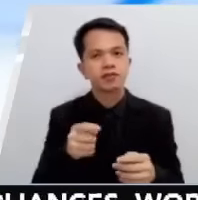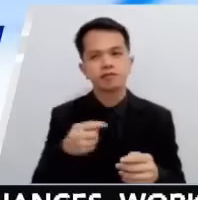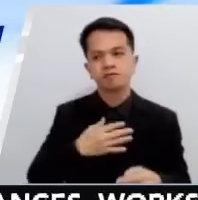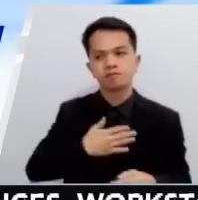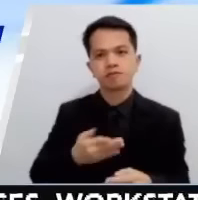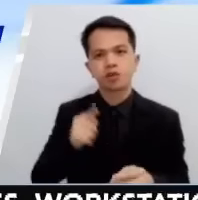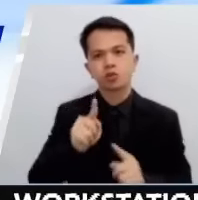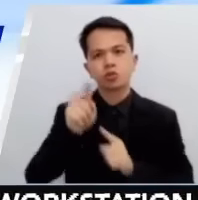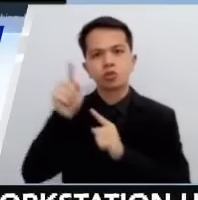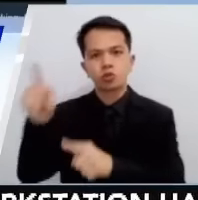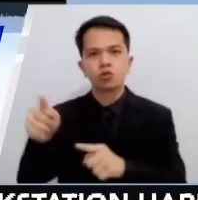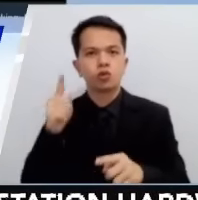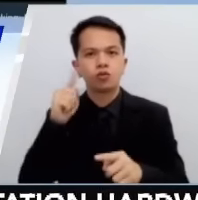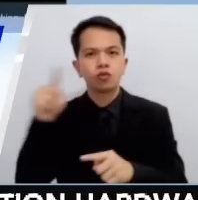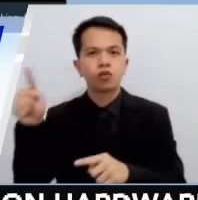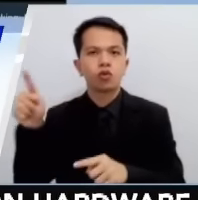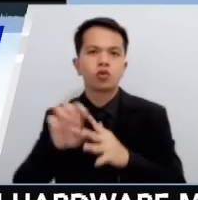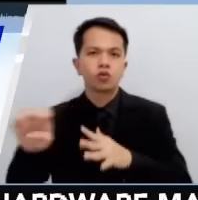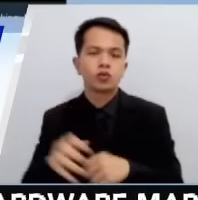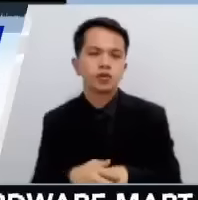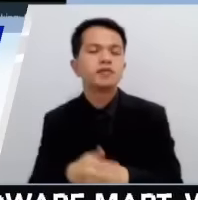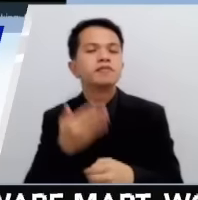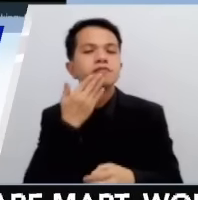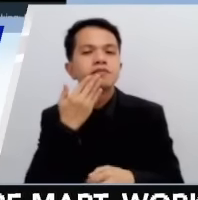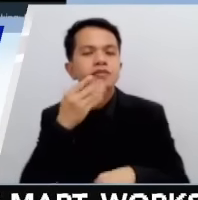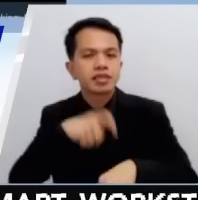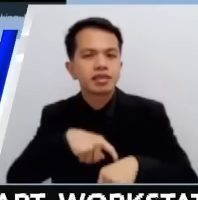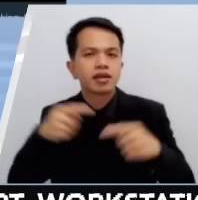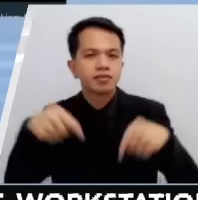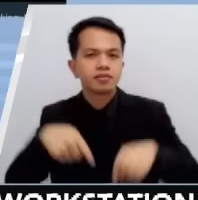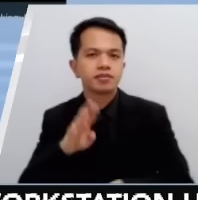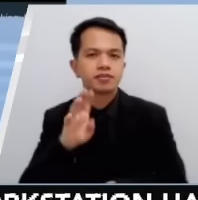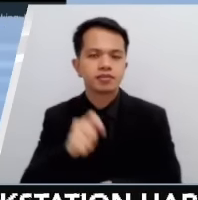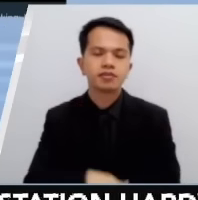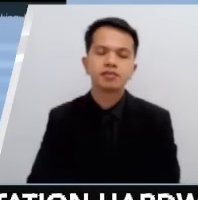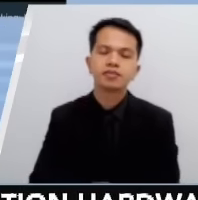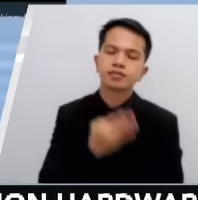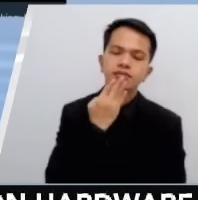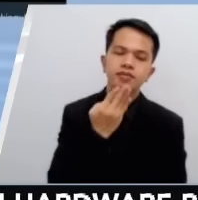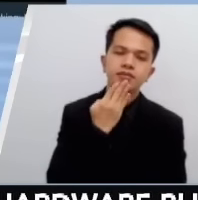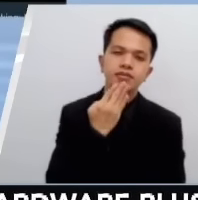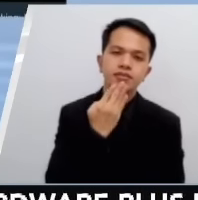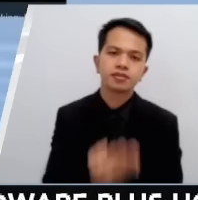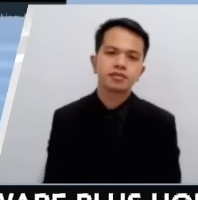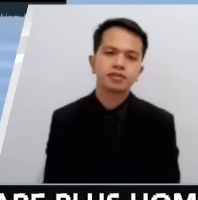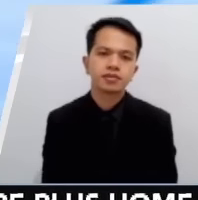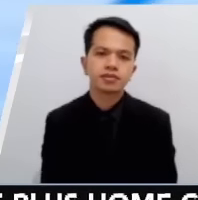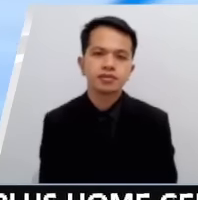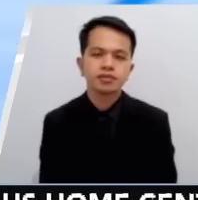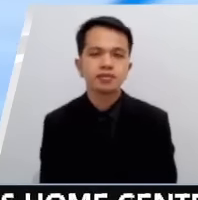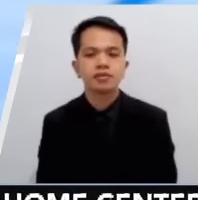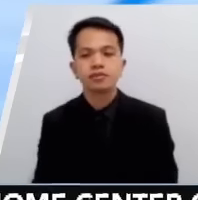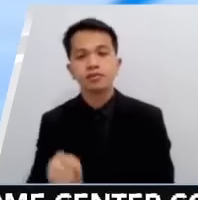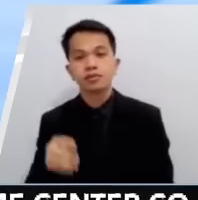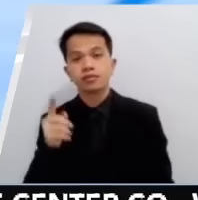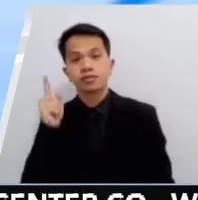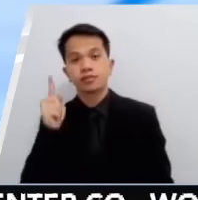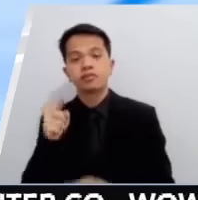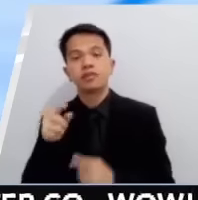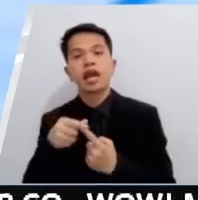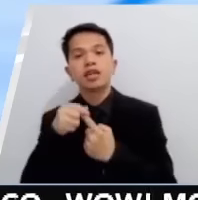salamat sa oras na ibinahagi niyo po sa balitang hali Maraming salamat din po sir PAGASA Senior weather specialist